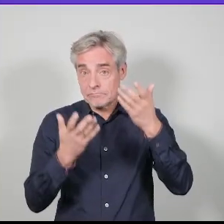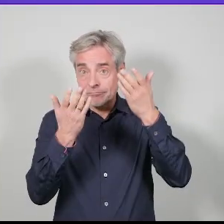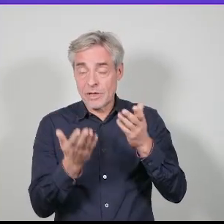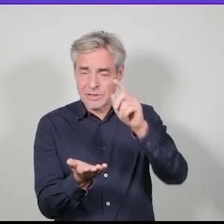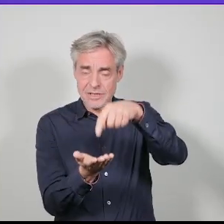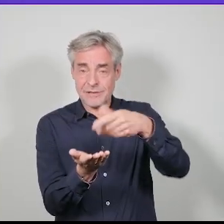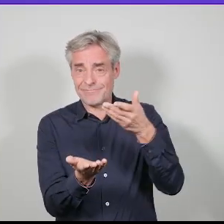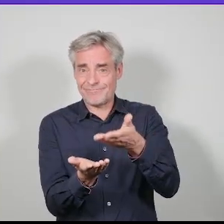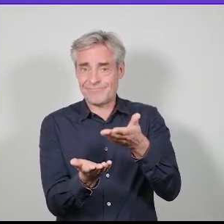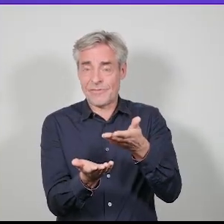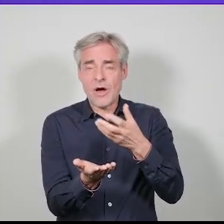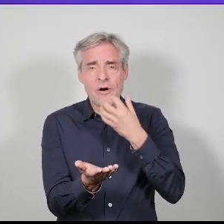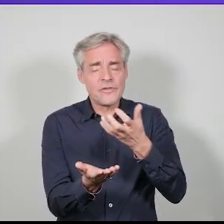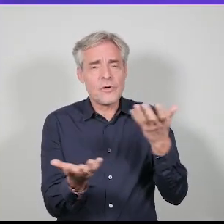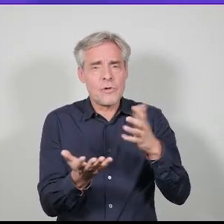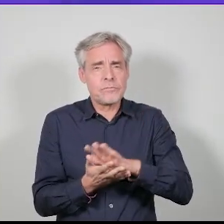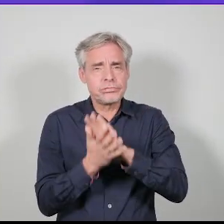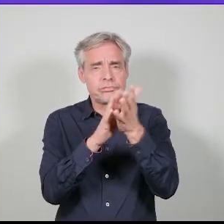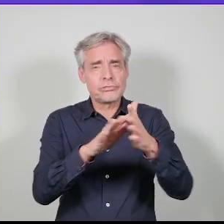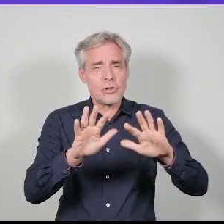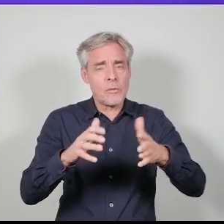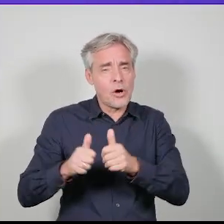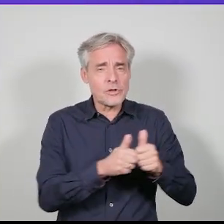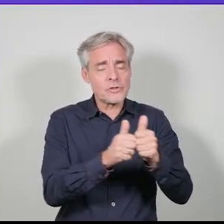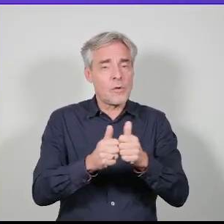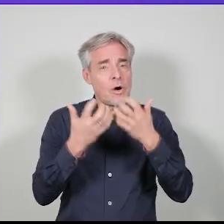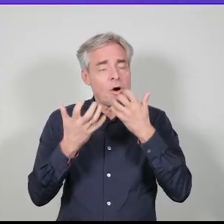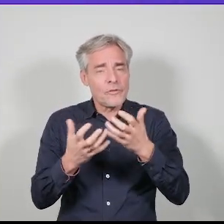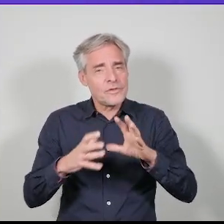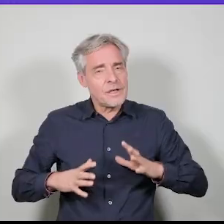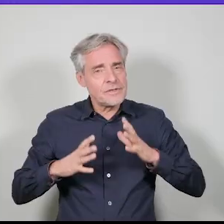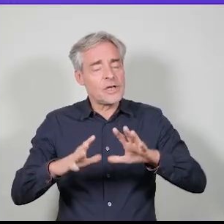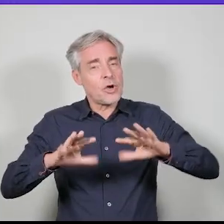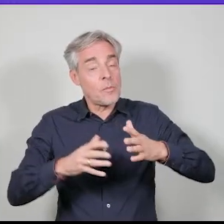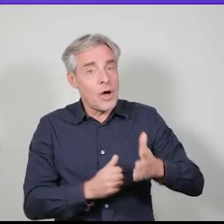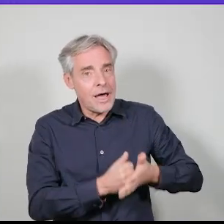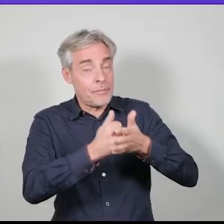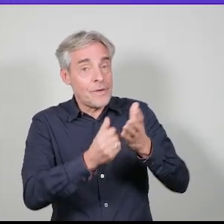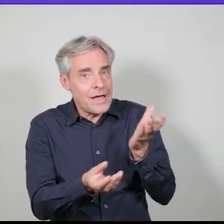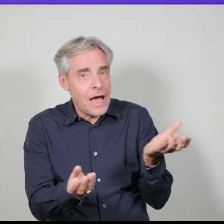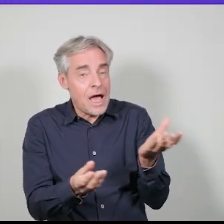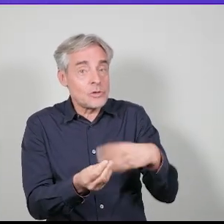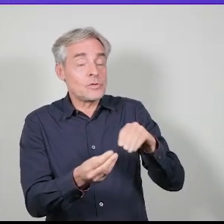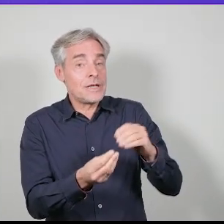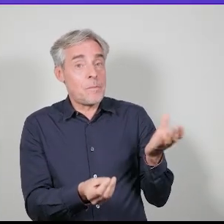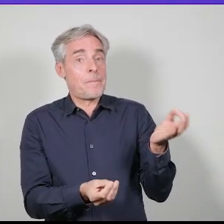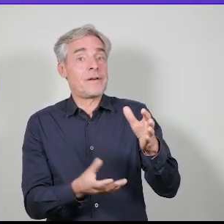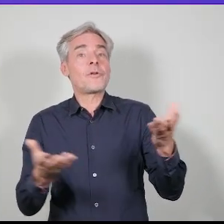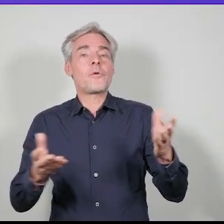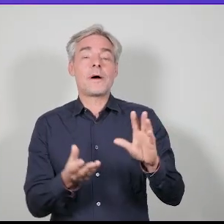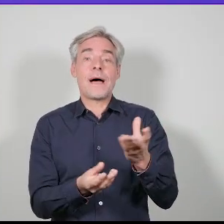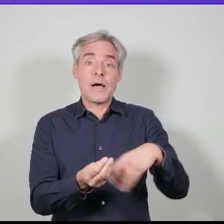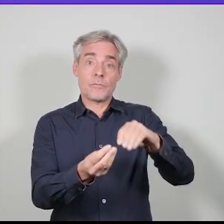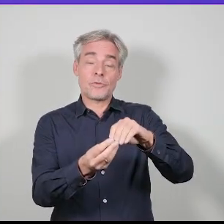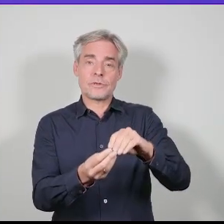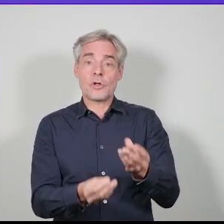qu'est-ce qu'on a envie d'en faire ensemble, comment on a envie de l'investir, qu'est-ce qu'on a envie d'y apporter aussi. Et c'est